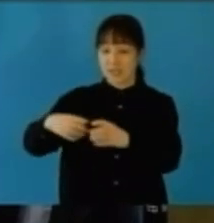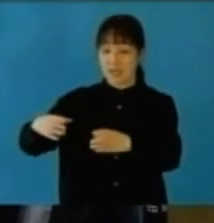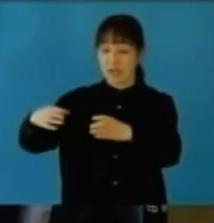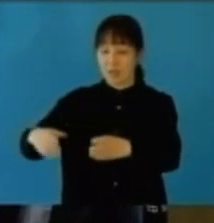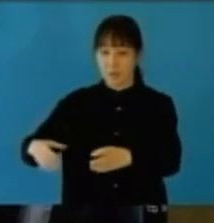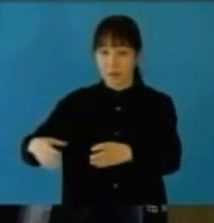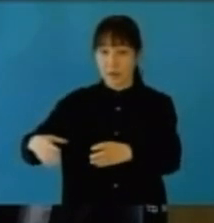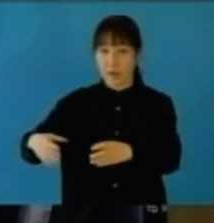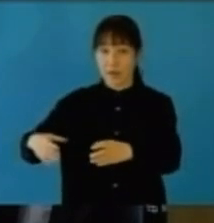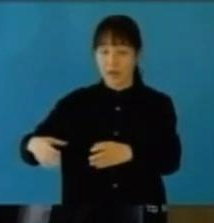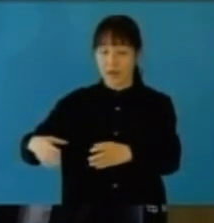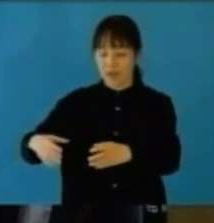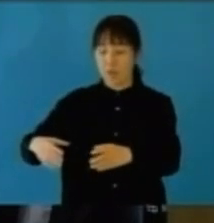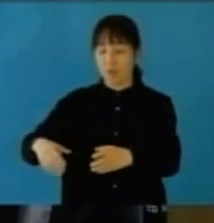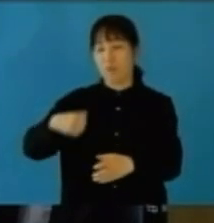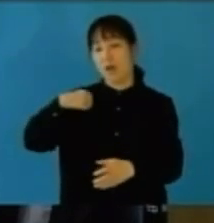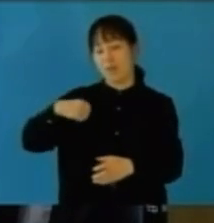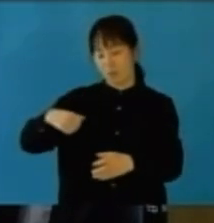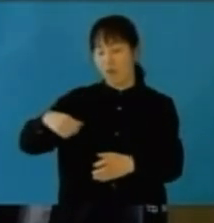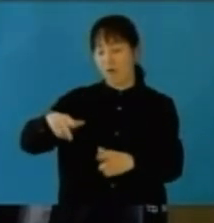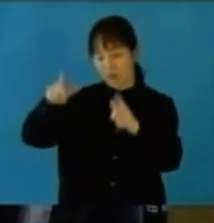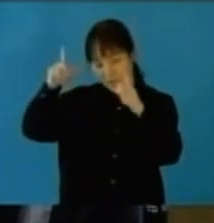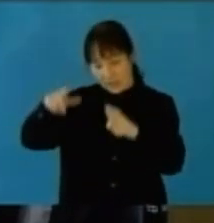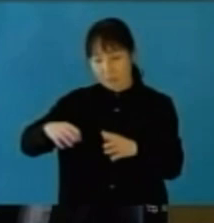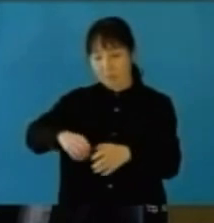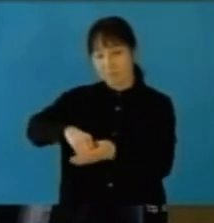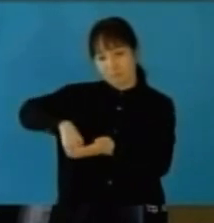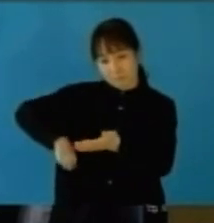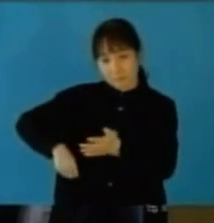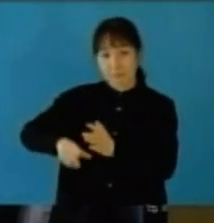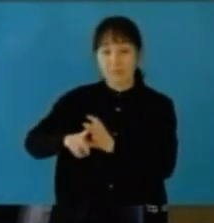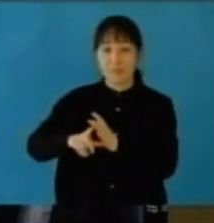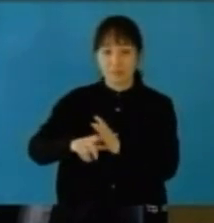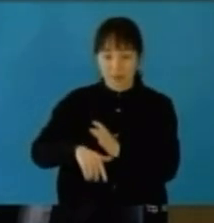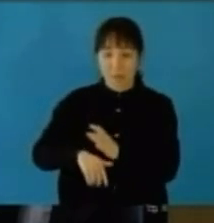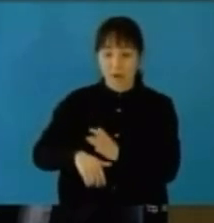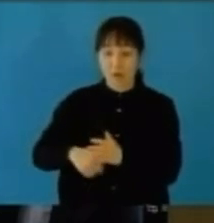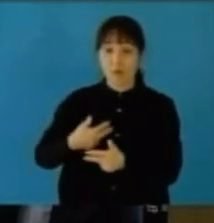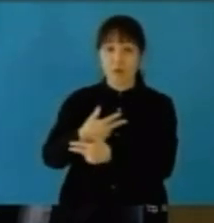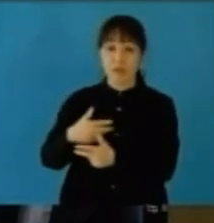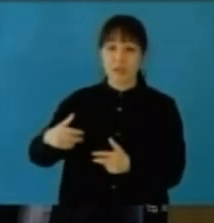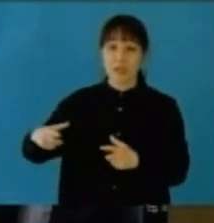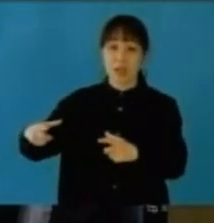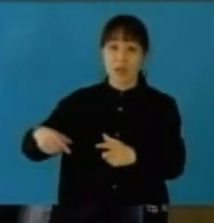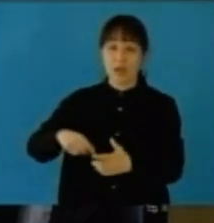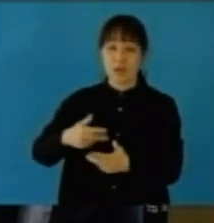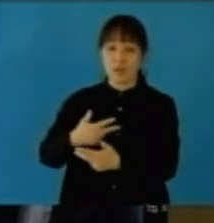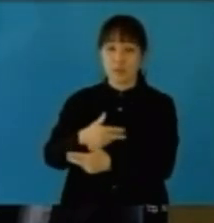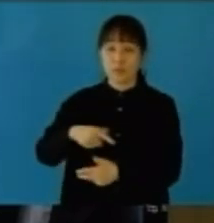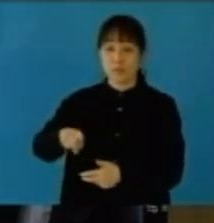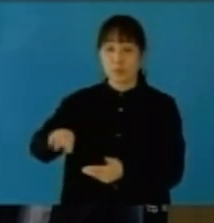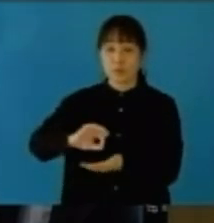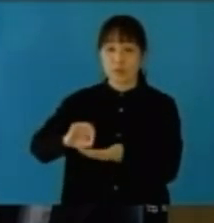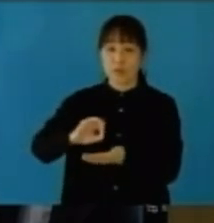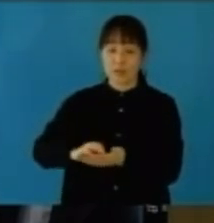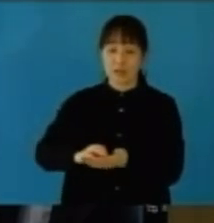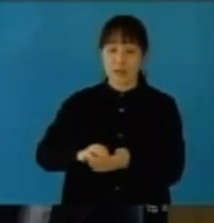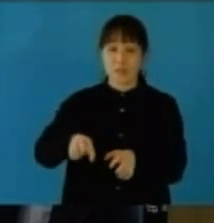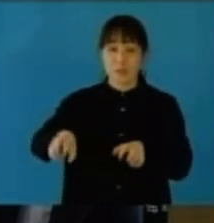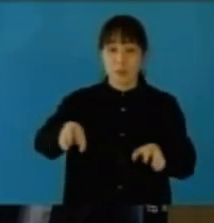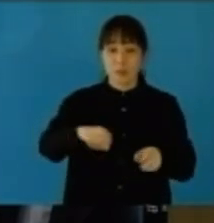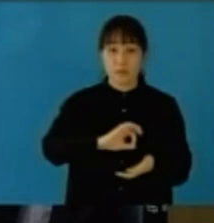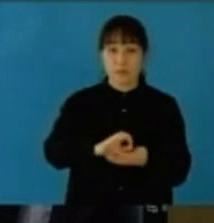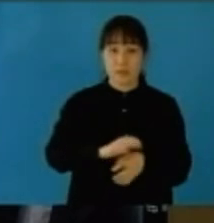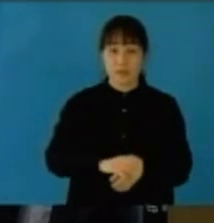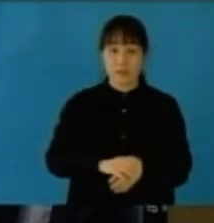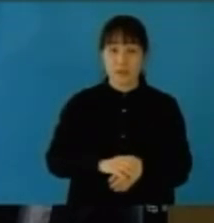った、もう鹿児島市が断念した場合。知事はその北埠頭に対してですね、どういうようなやっぱしことを考えているか、ゾーニングの話です。先ほど自分で申